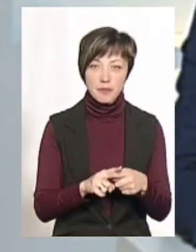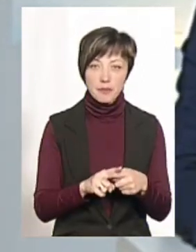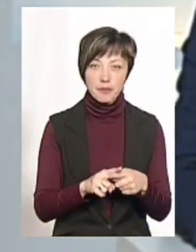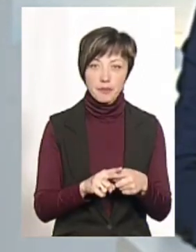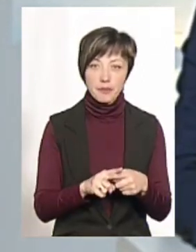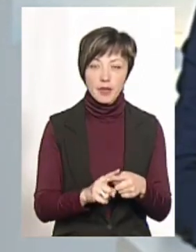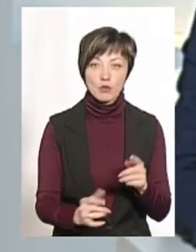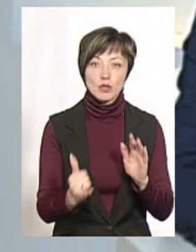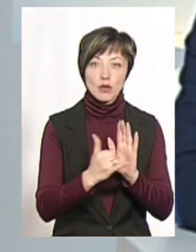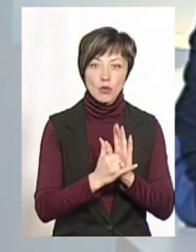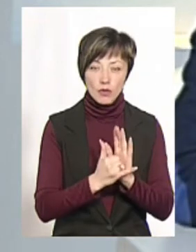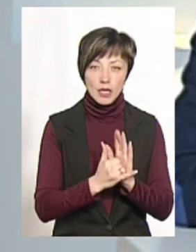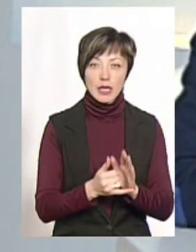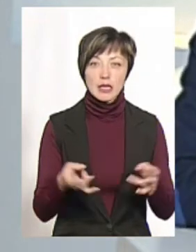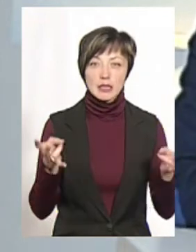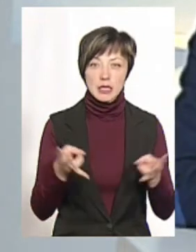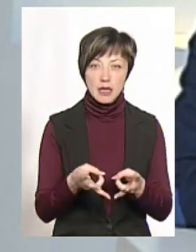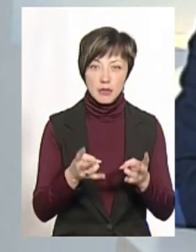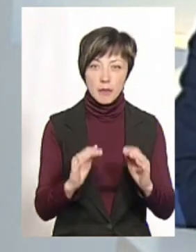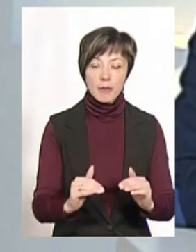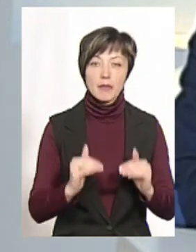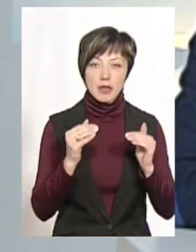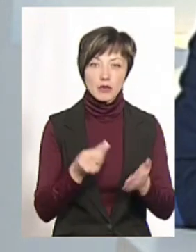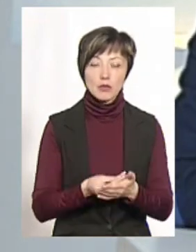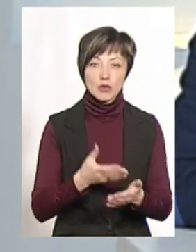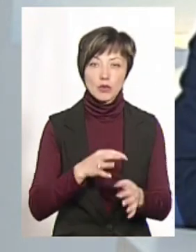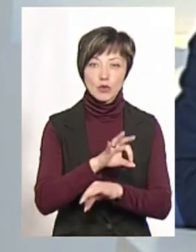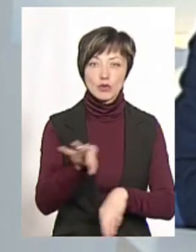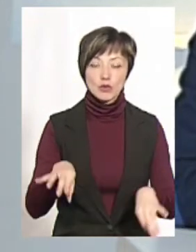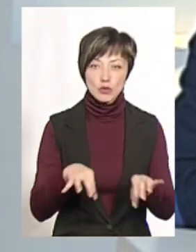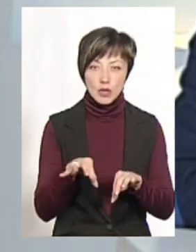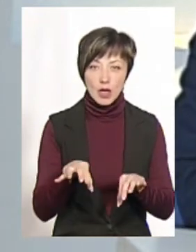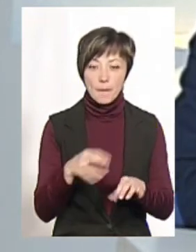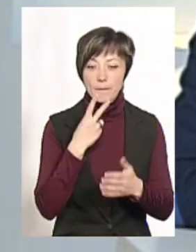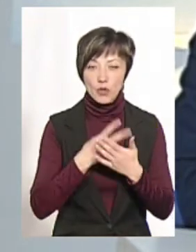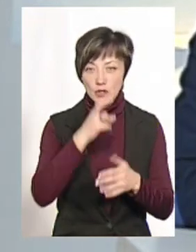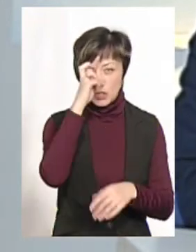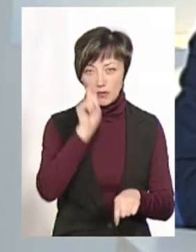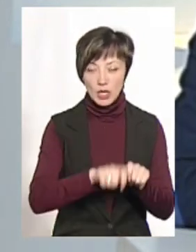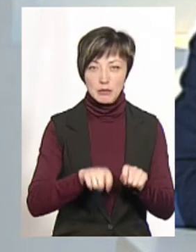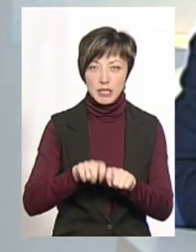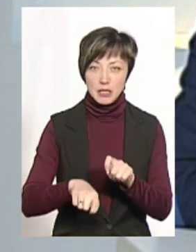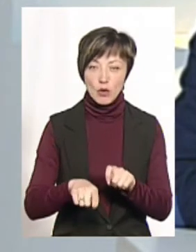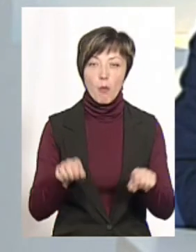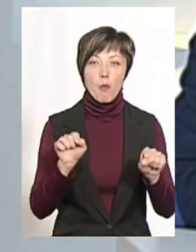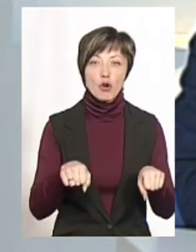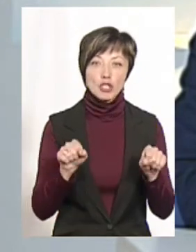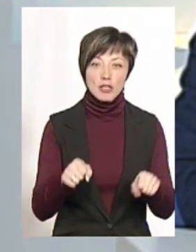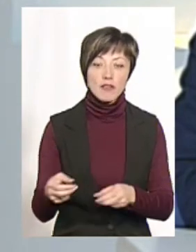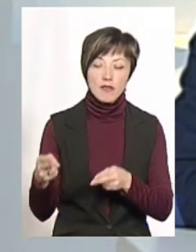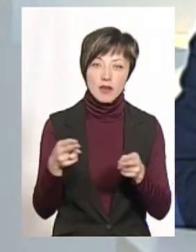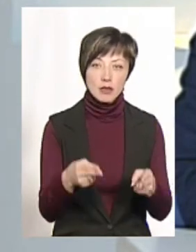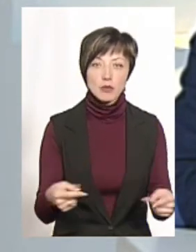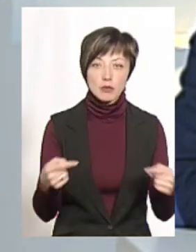апріорі там встановлювати. Тому треба підняти проєкту кошторисну документацію, подивитися державну експертизу, цілком можливо